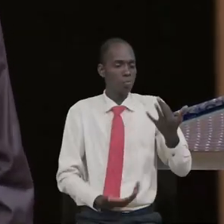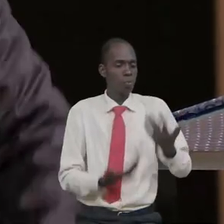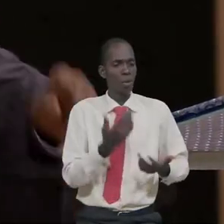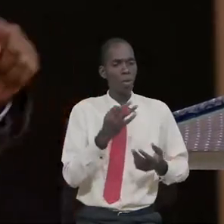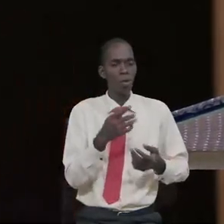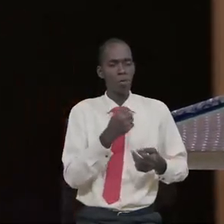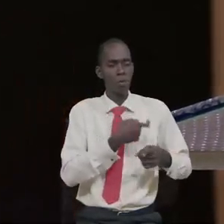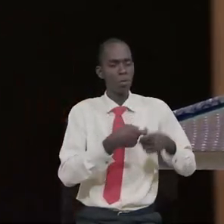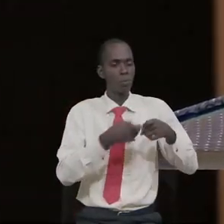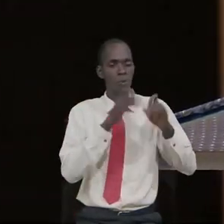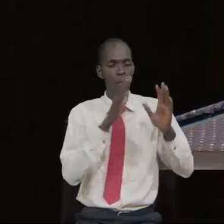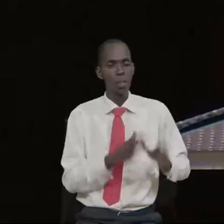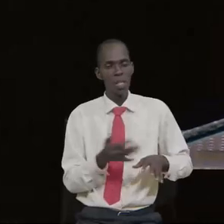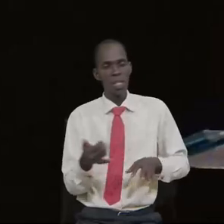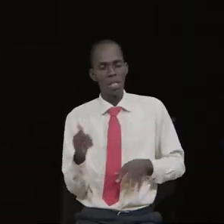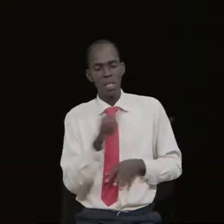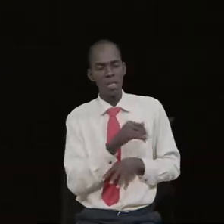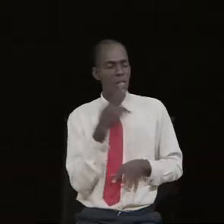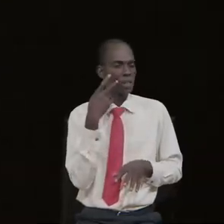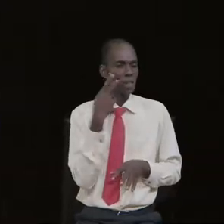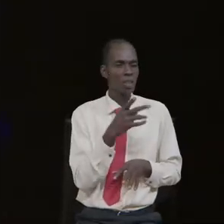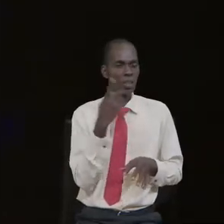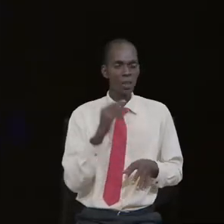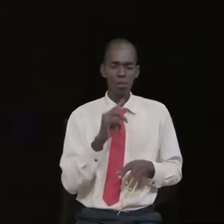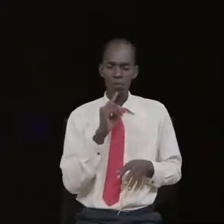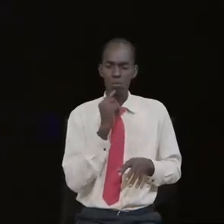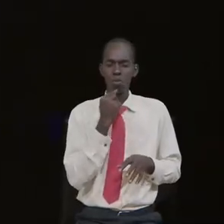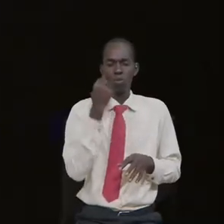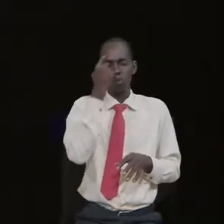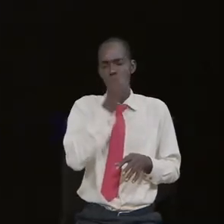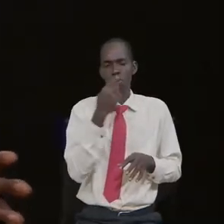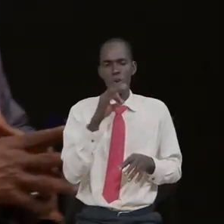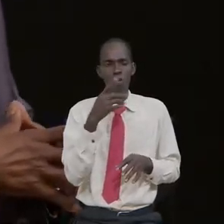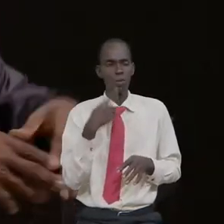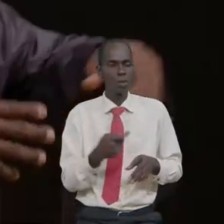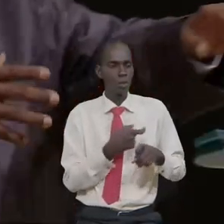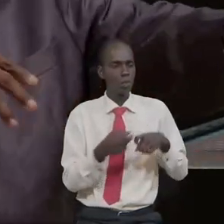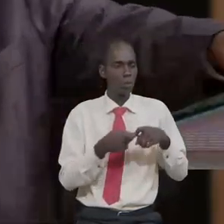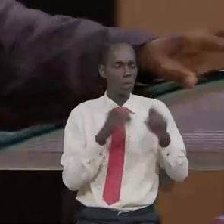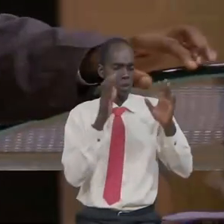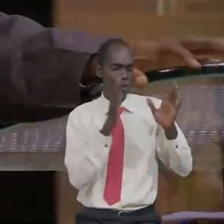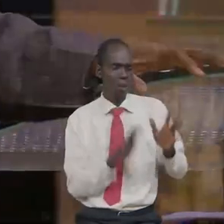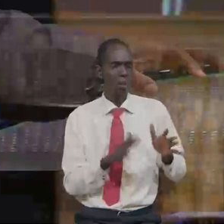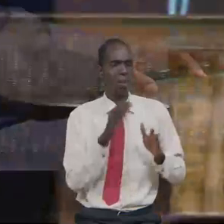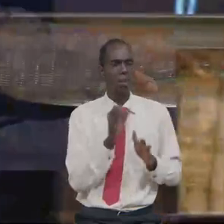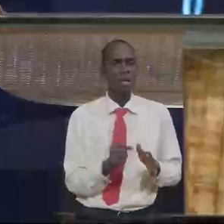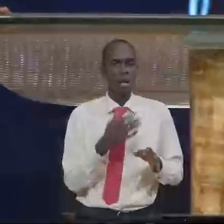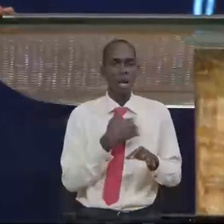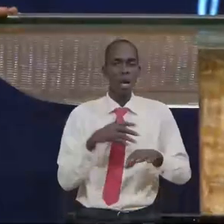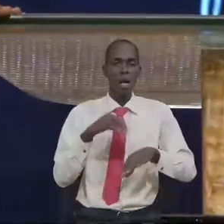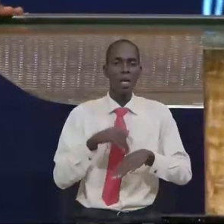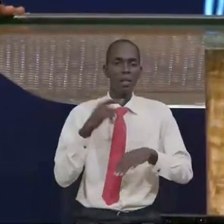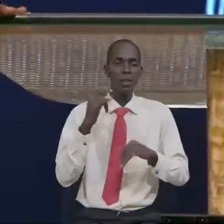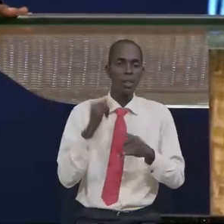la furie du persécuteur, la détermination du persécuteur. Et finalement,